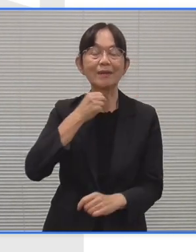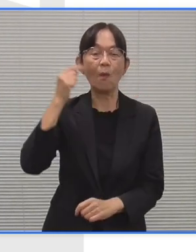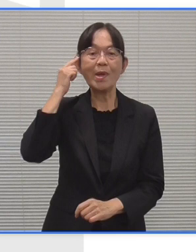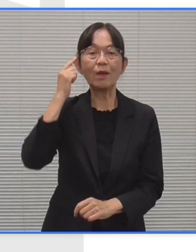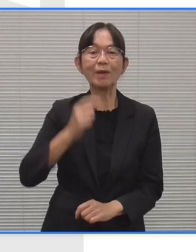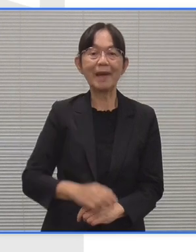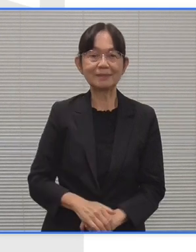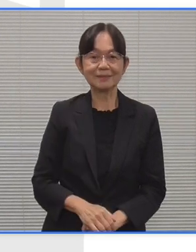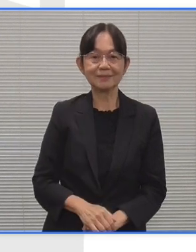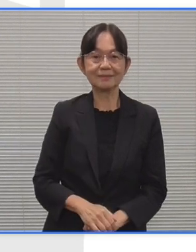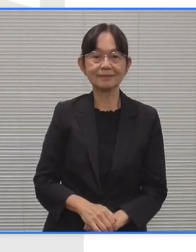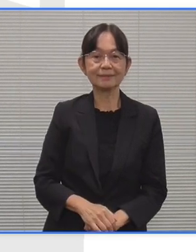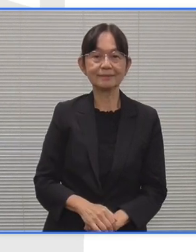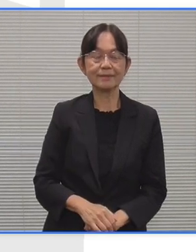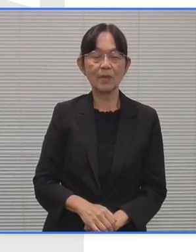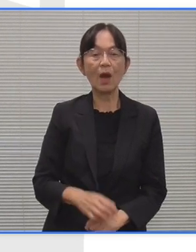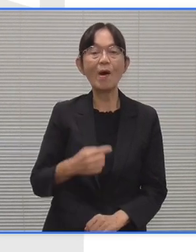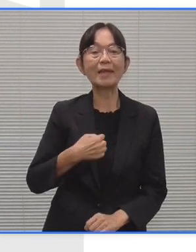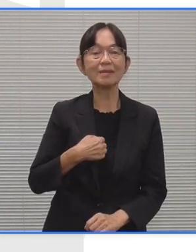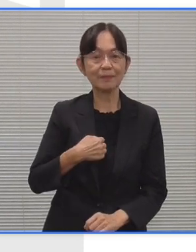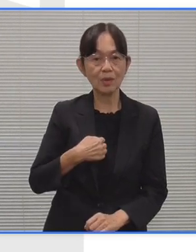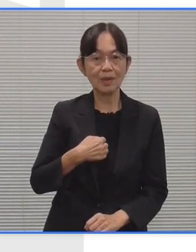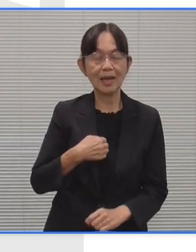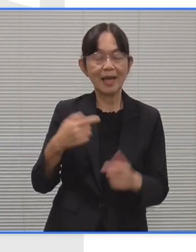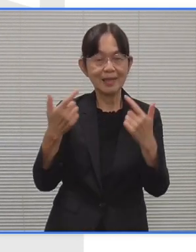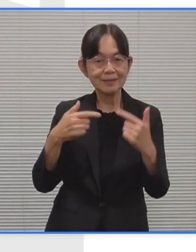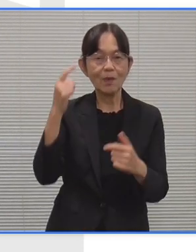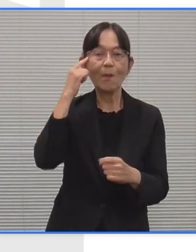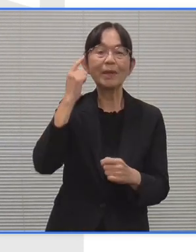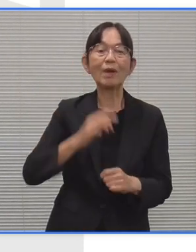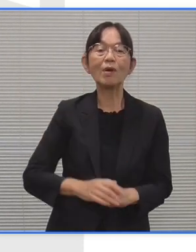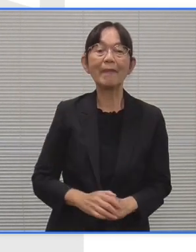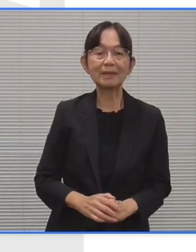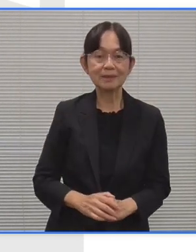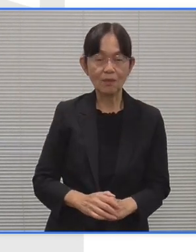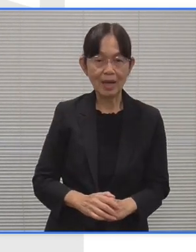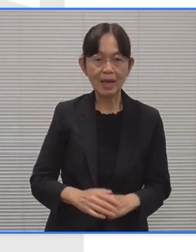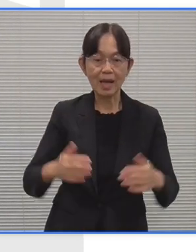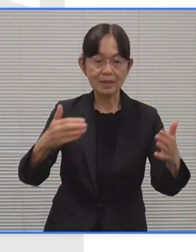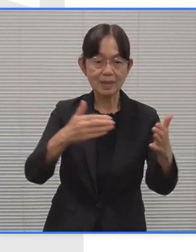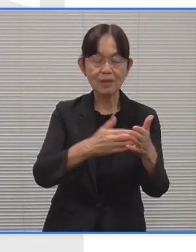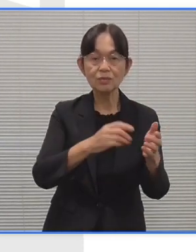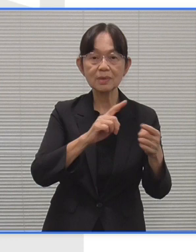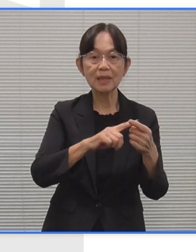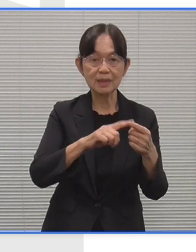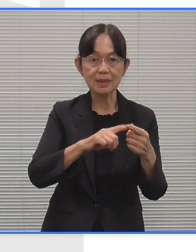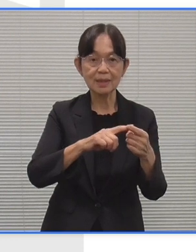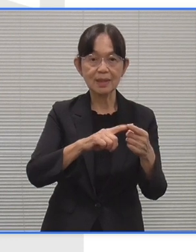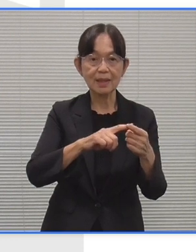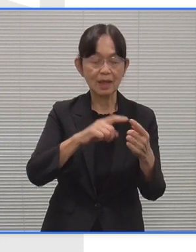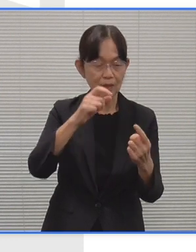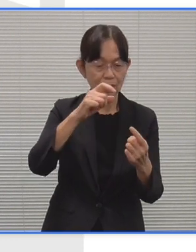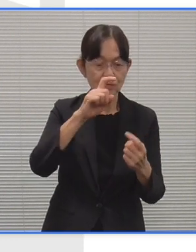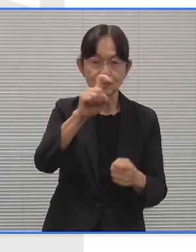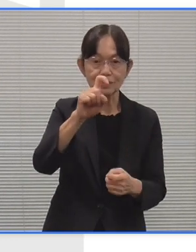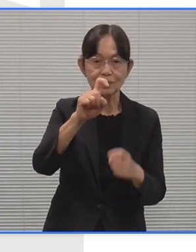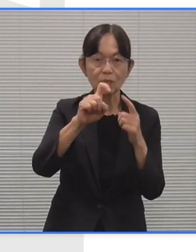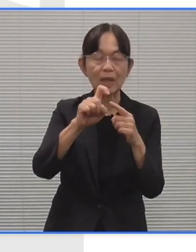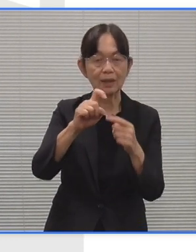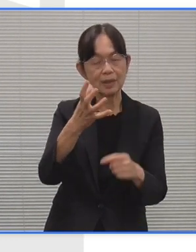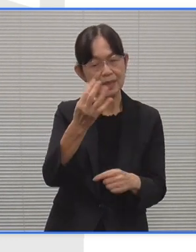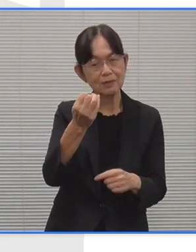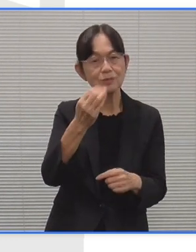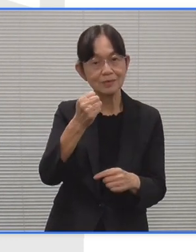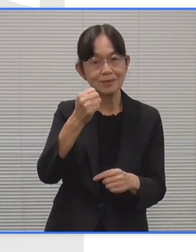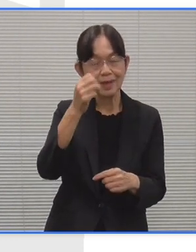。私も常々思ってますのは、最終的にこの10の中のいくつが予算化